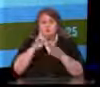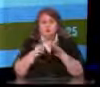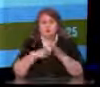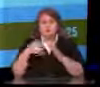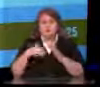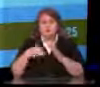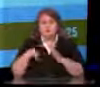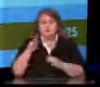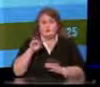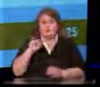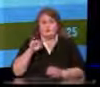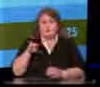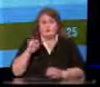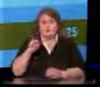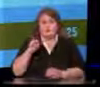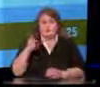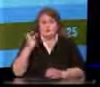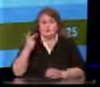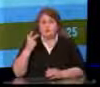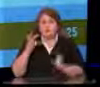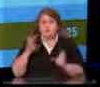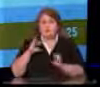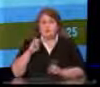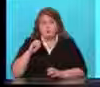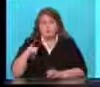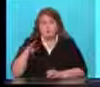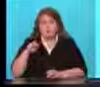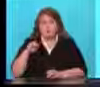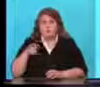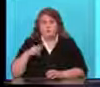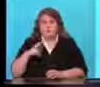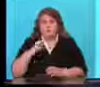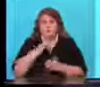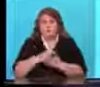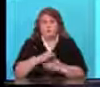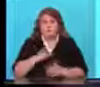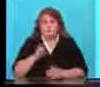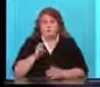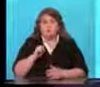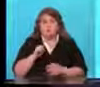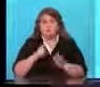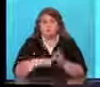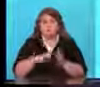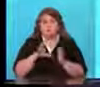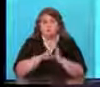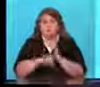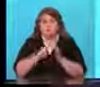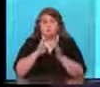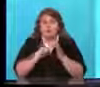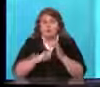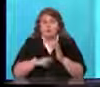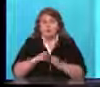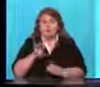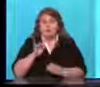50 «Дигибридное скрещивание и третий закон Менделя», ответить на вопросы в конце параграфа